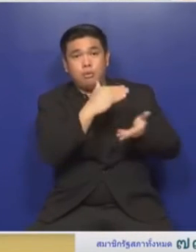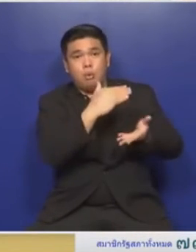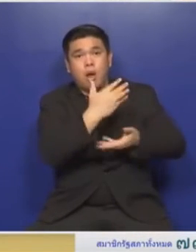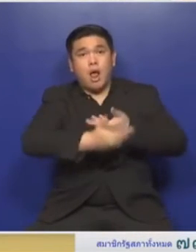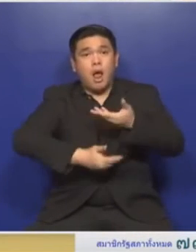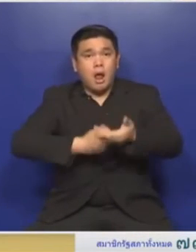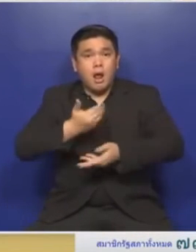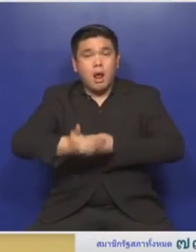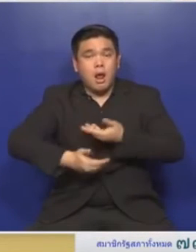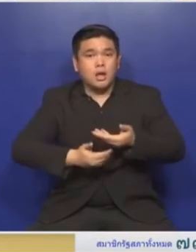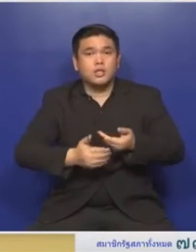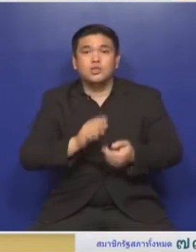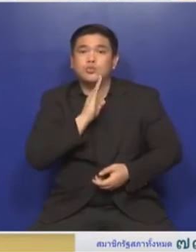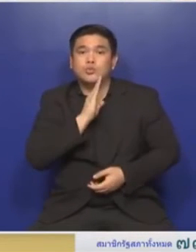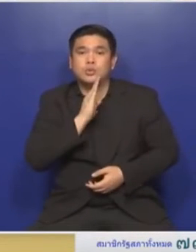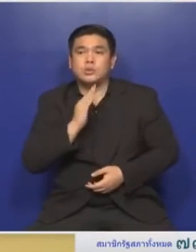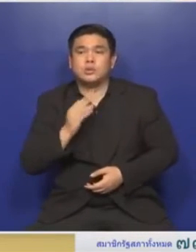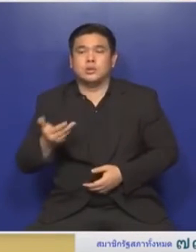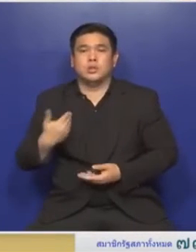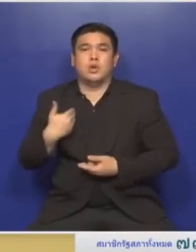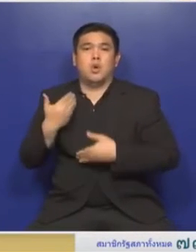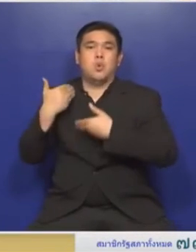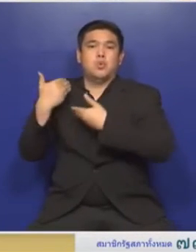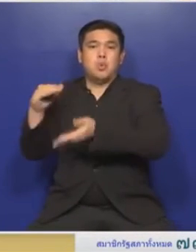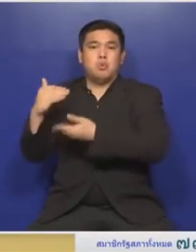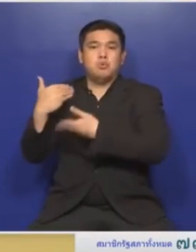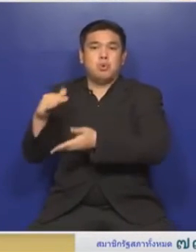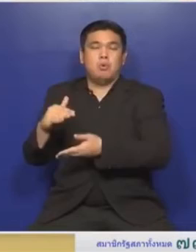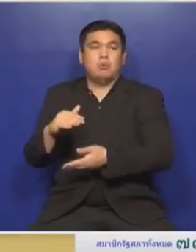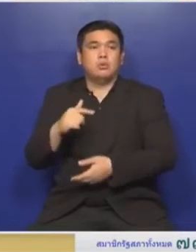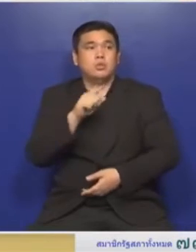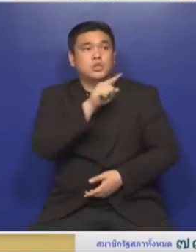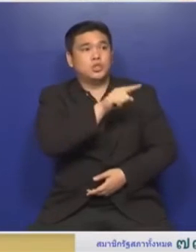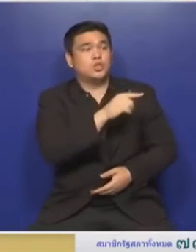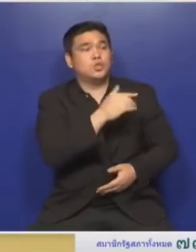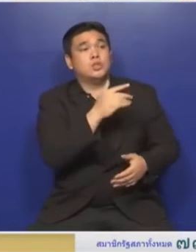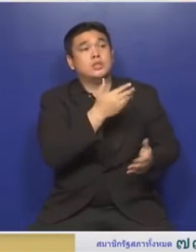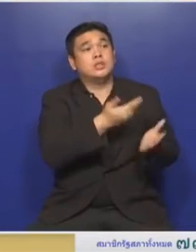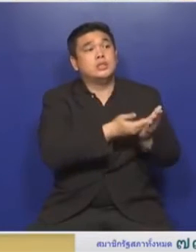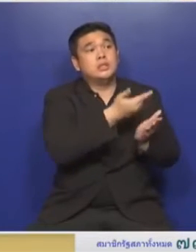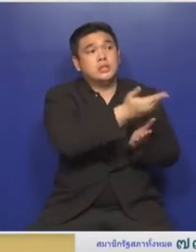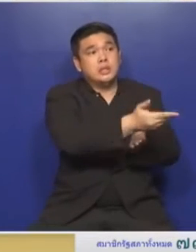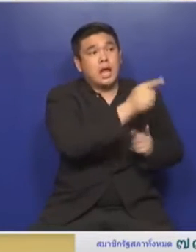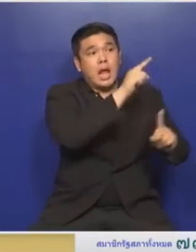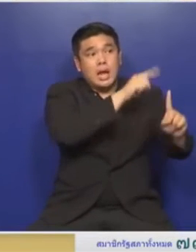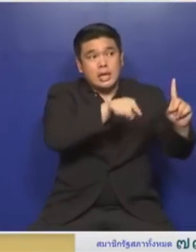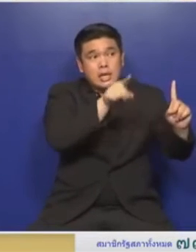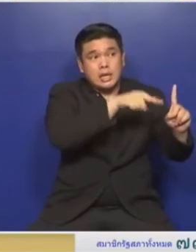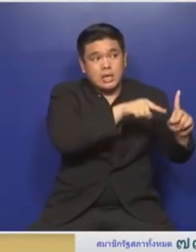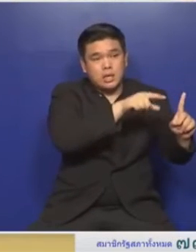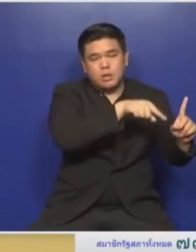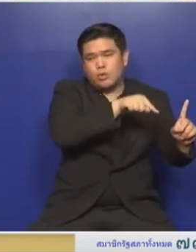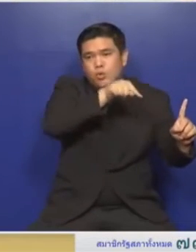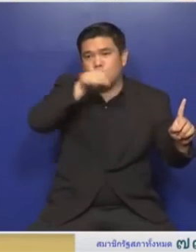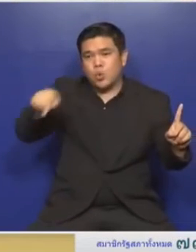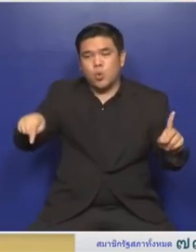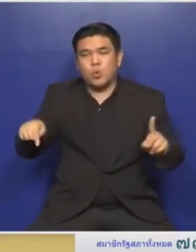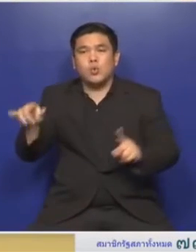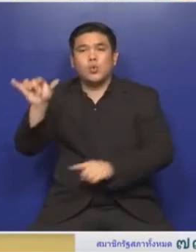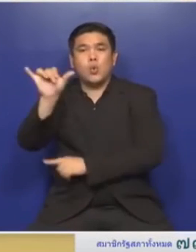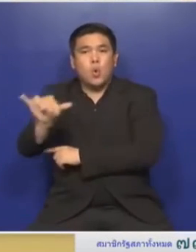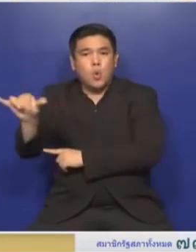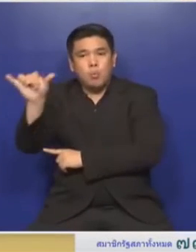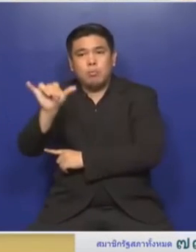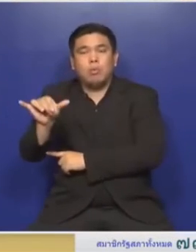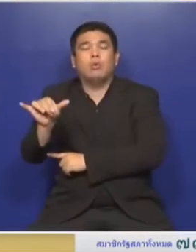เพราว่าผู้ที่เคยซ้อสนค้า ของอักฤษจากยุโรพก็ดีหรอจากยโรพที่จะซอจากอฤษก็ดี